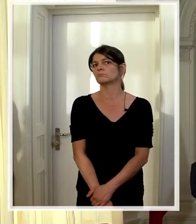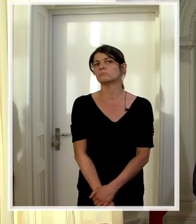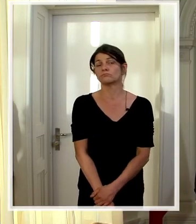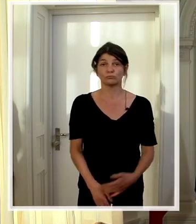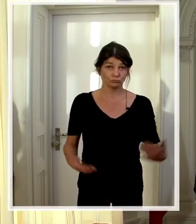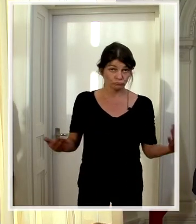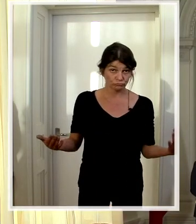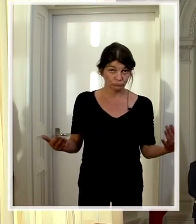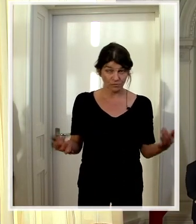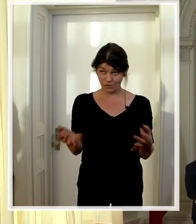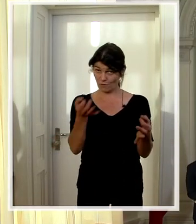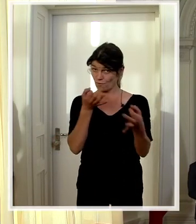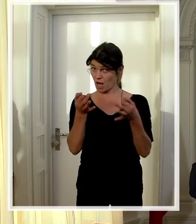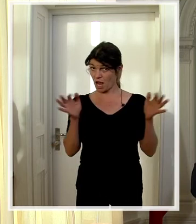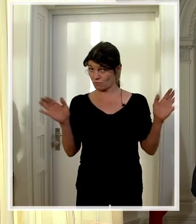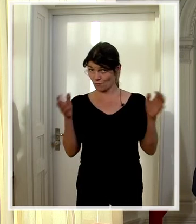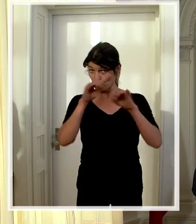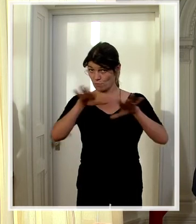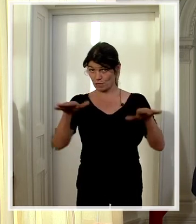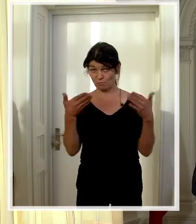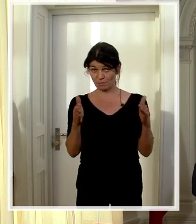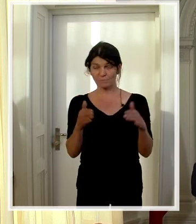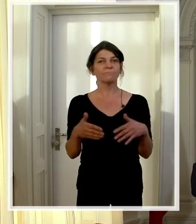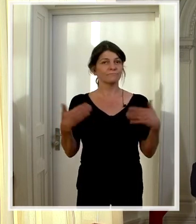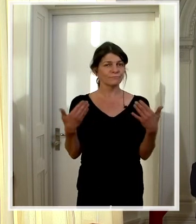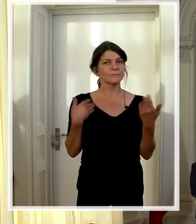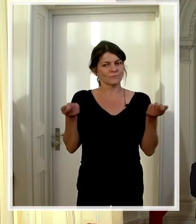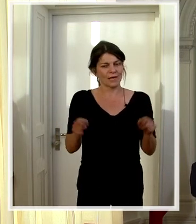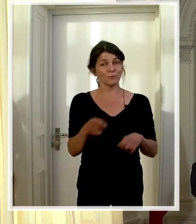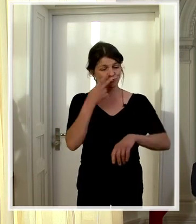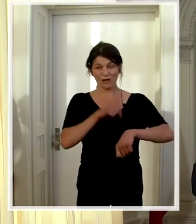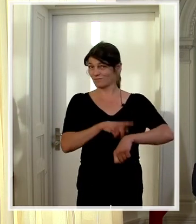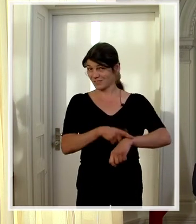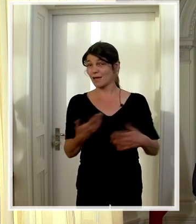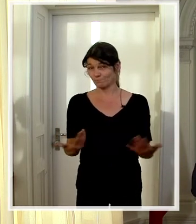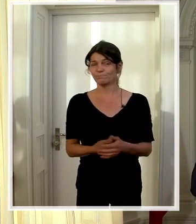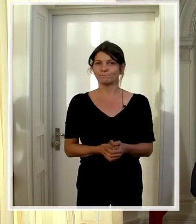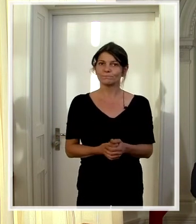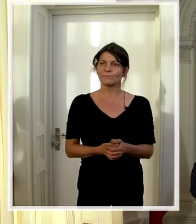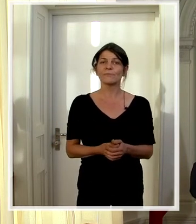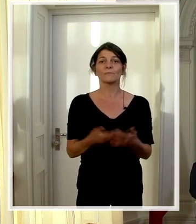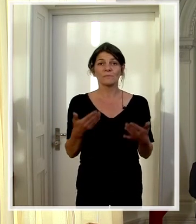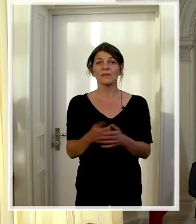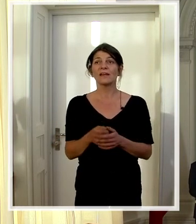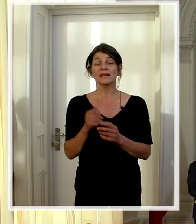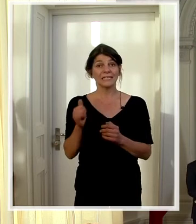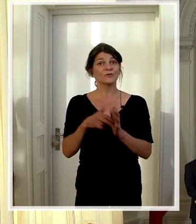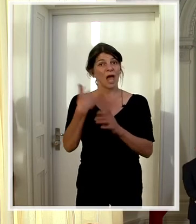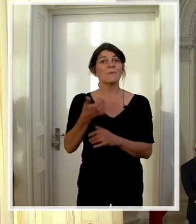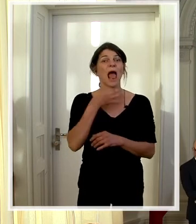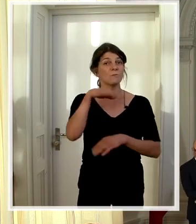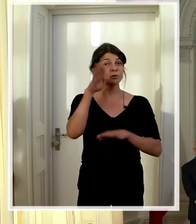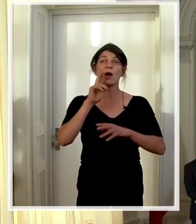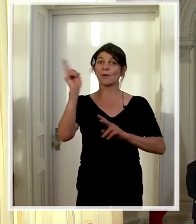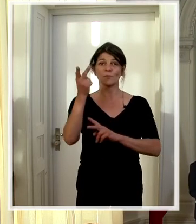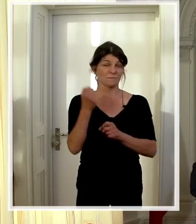So wie die Frage von Medienseite. Das wäre es dann, wollen wir zeitlich zu den Abstimmungsaufrufen kommen.